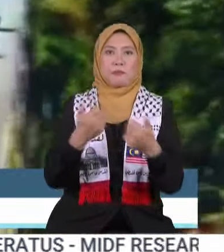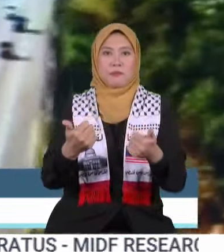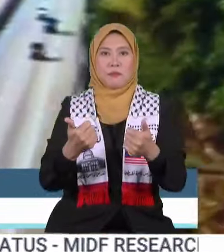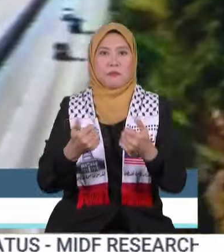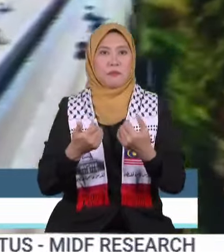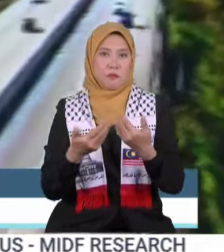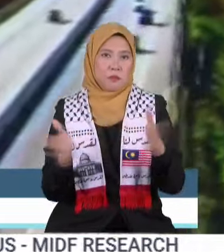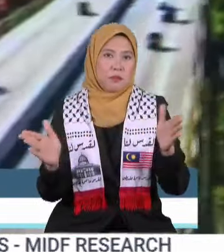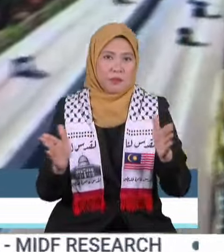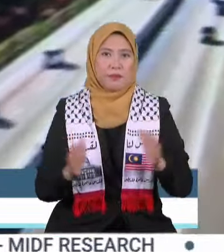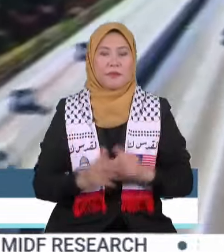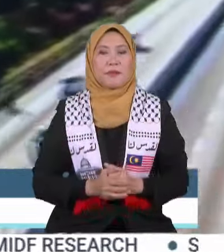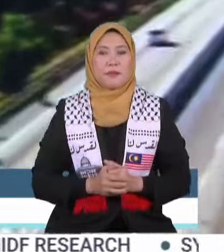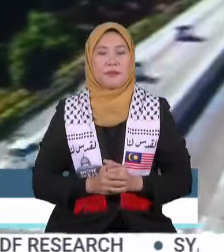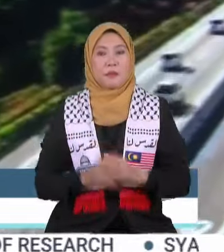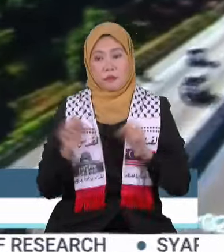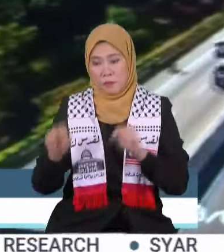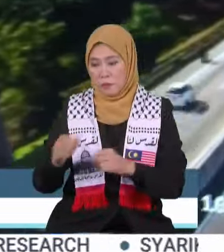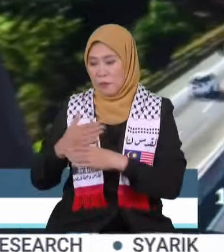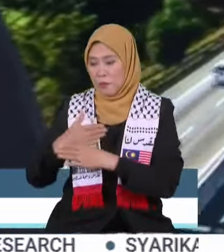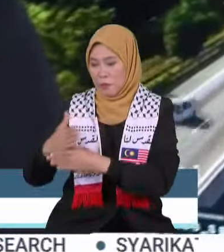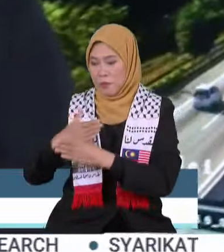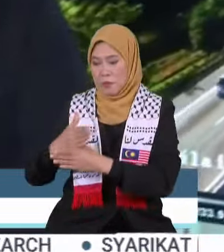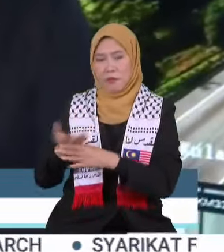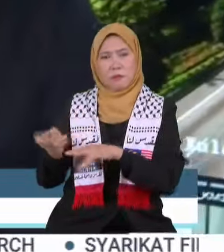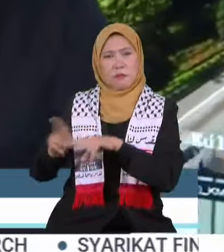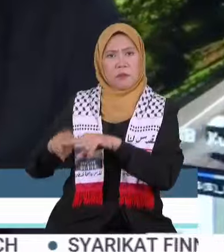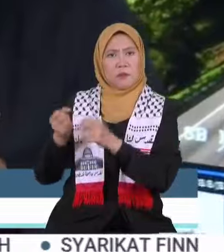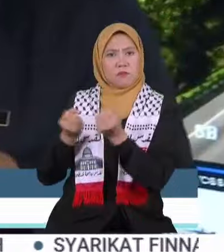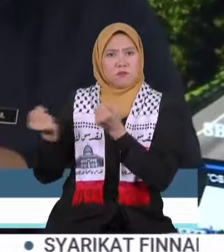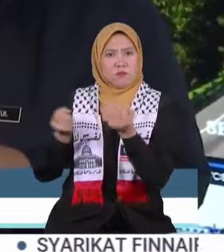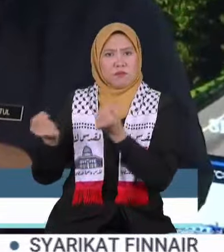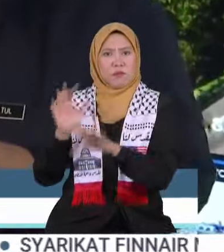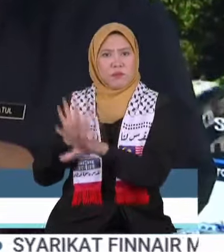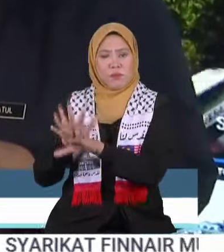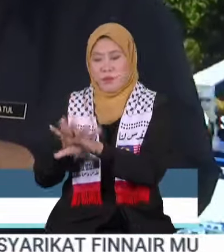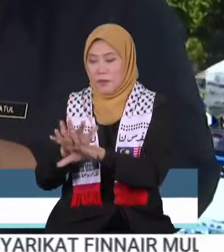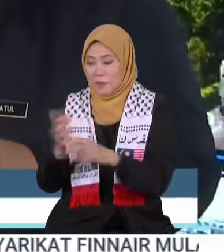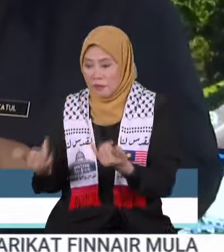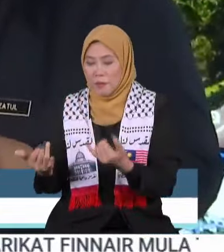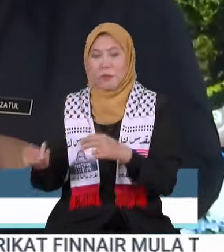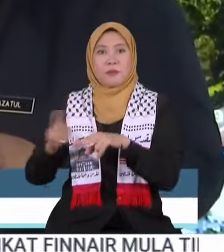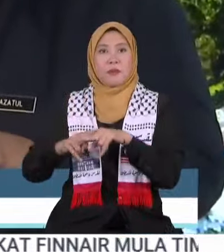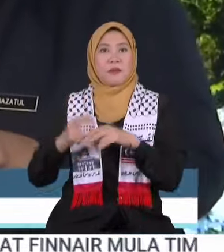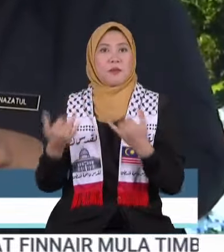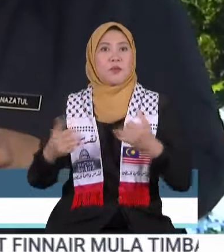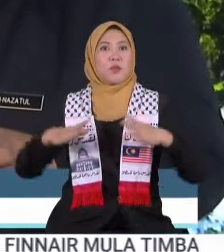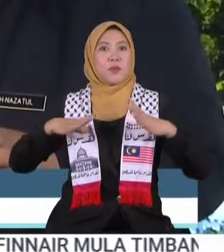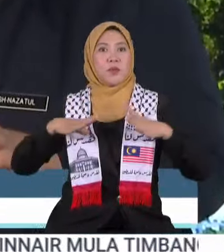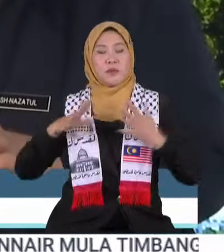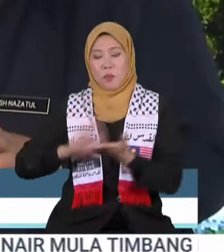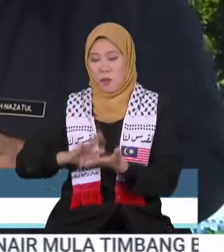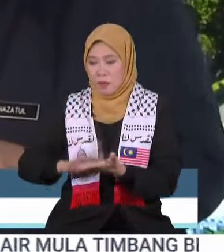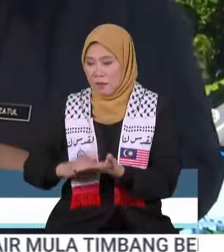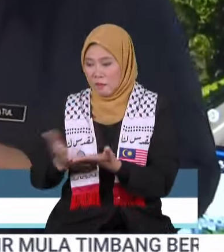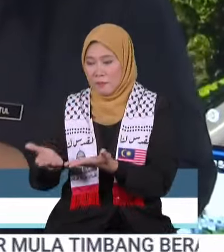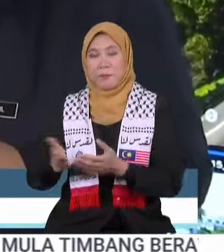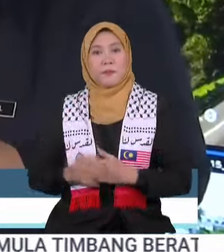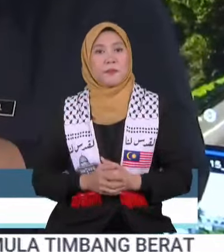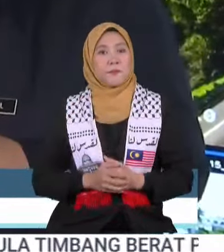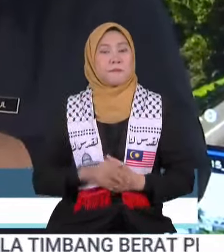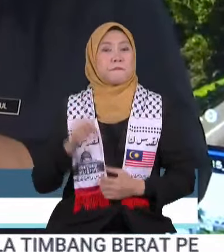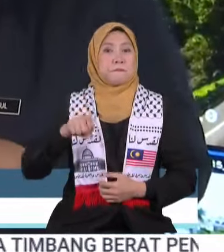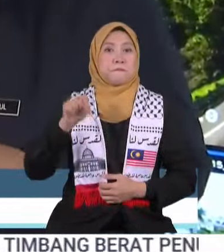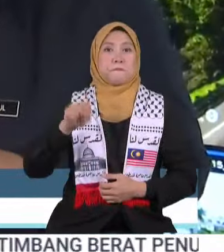Jadi Puan, mungkin boleh berkongsi juga mungkin pertambahan pengguna lebuh raya pada saat ini, ditambah pula dengan situasi cuti sekolah. Pihak